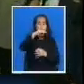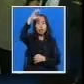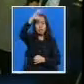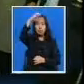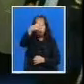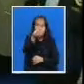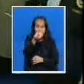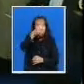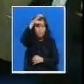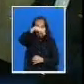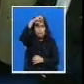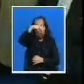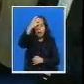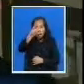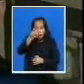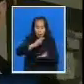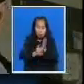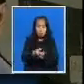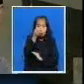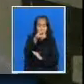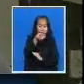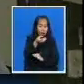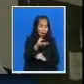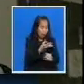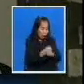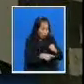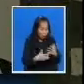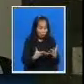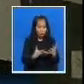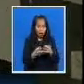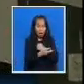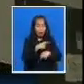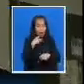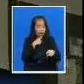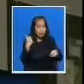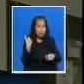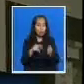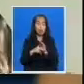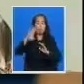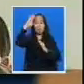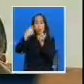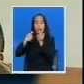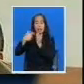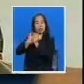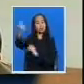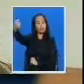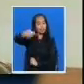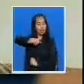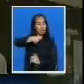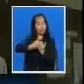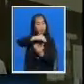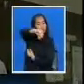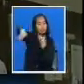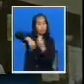ไปนะถือว่าเป็นแล้งปั๊บถ้าวัดน้ำฝนปริมาณได้เท่านี้เนี่ยก็บริษัทประกันต้องจ ่ ายต้องจ่ายเงินชดเชยเลยเ